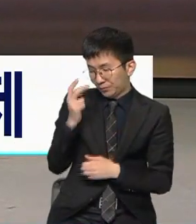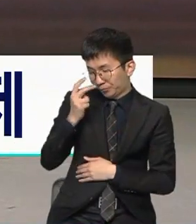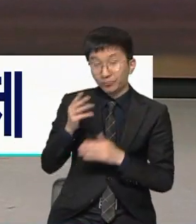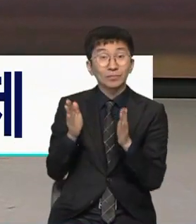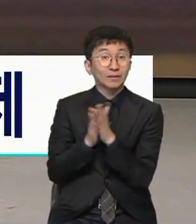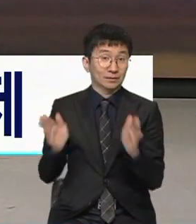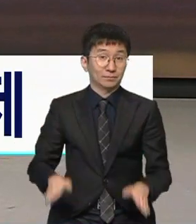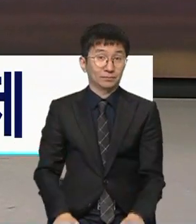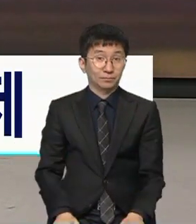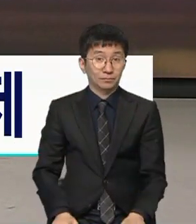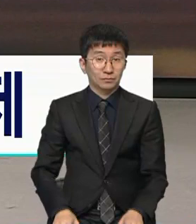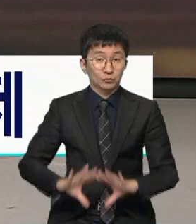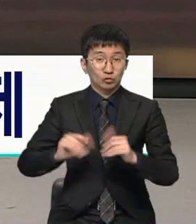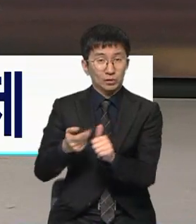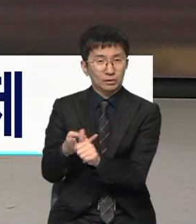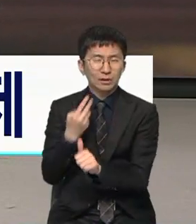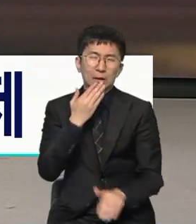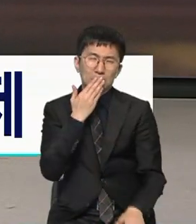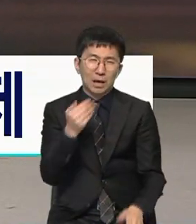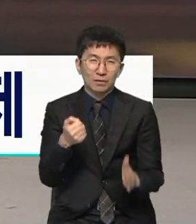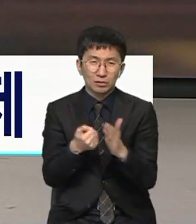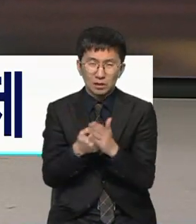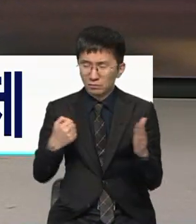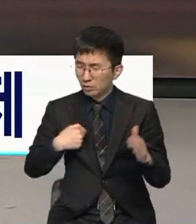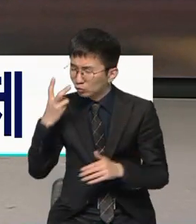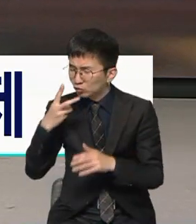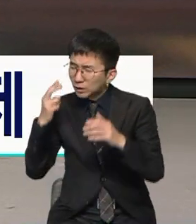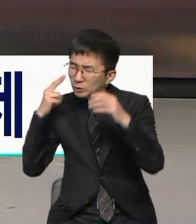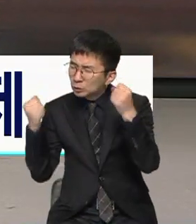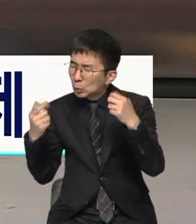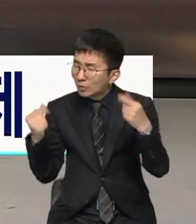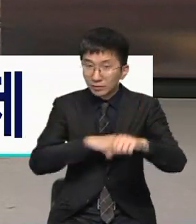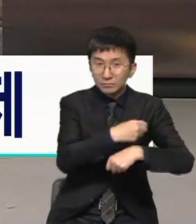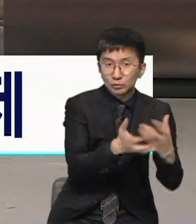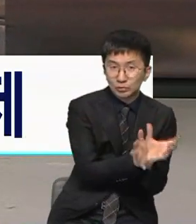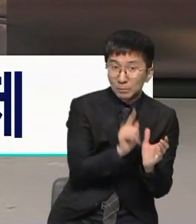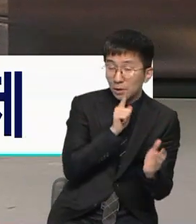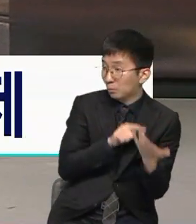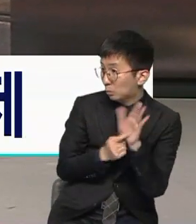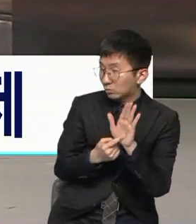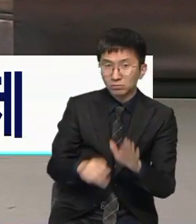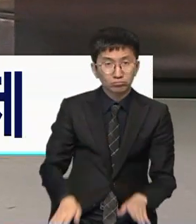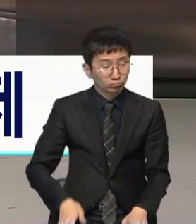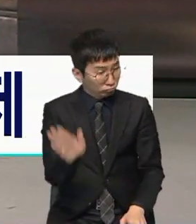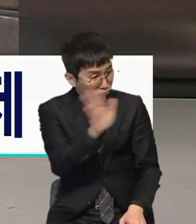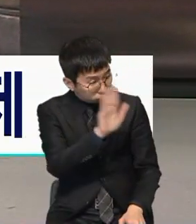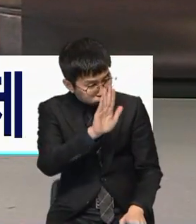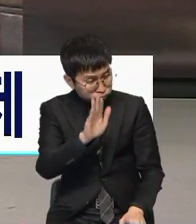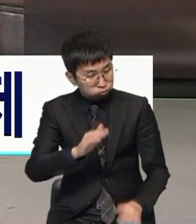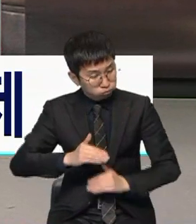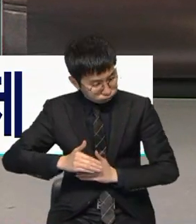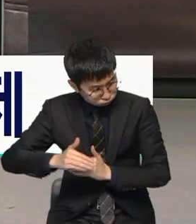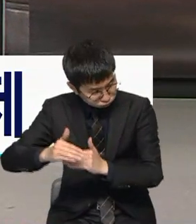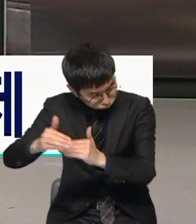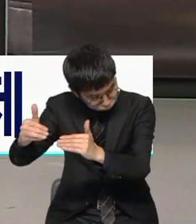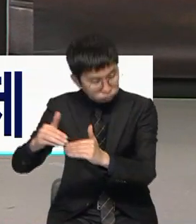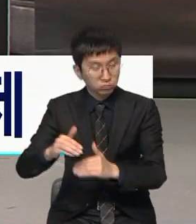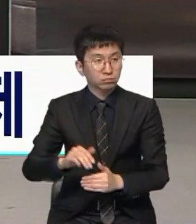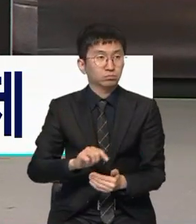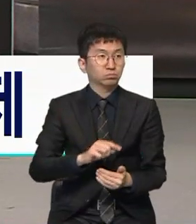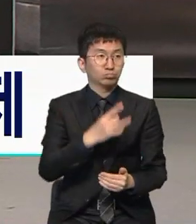나섰습니다. 국회 탄핵 가능성에 수사쇼를 벌이는 거란 민주당 주장에 검찰은 통상 절차에 따른 신속한